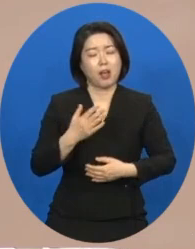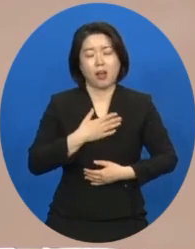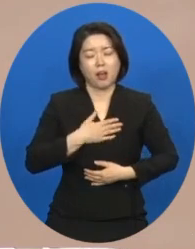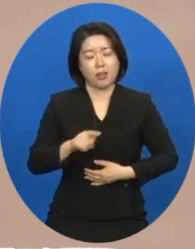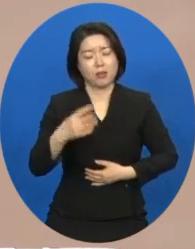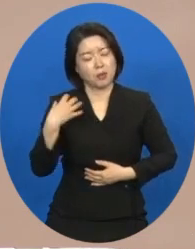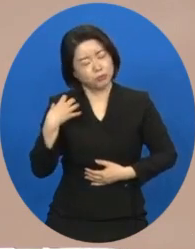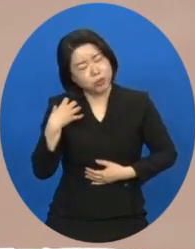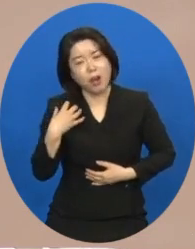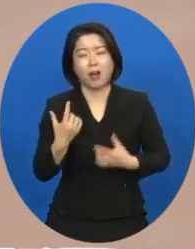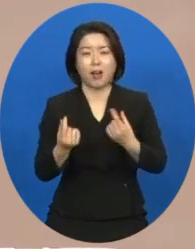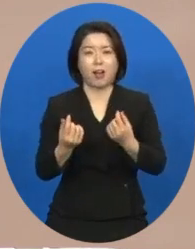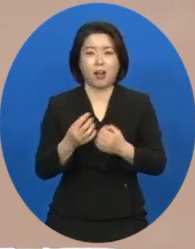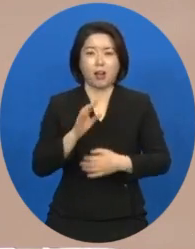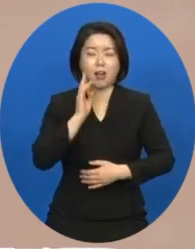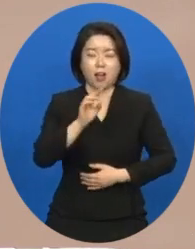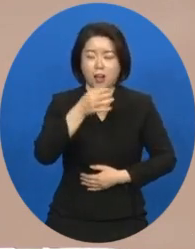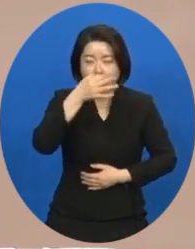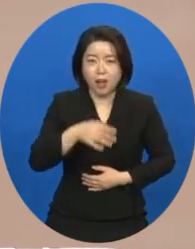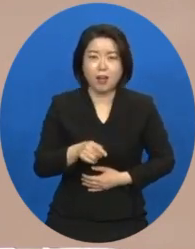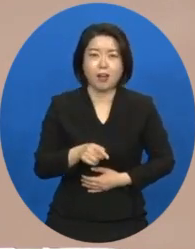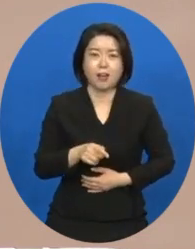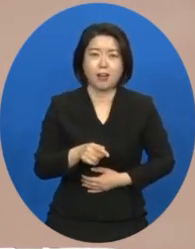너무 부담스러워요. 너무 힘들어요.